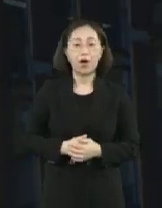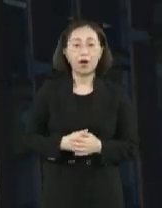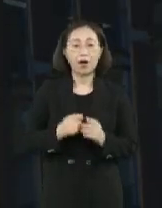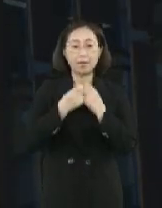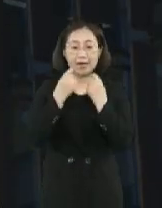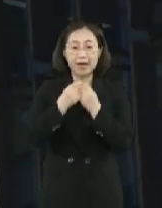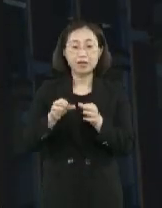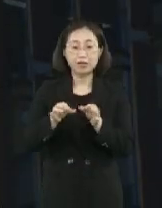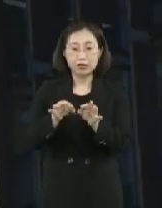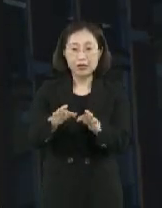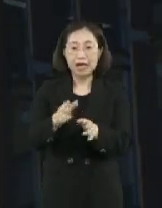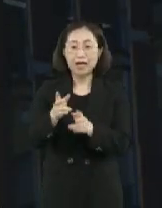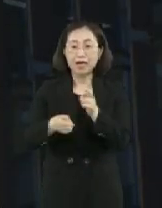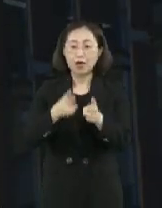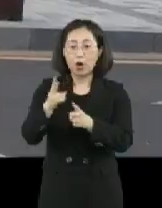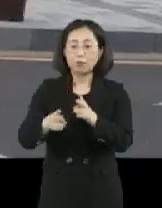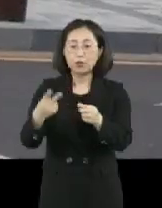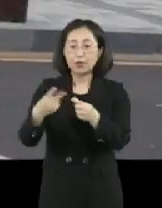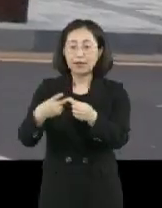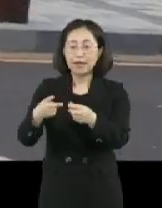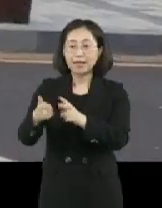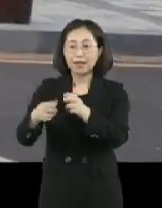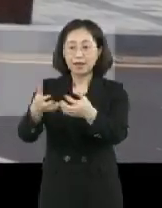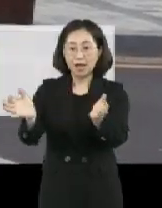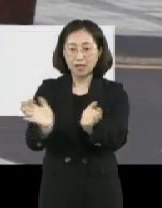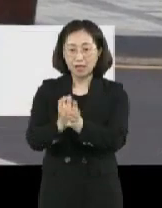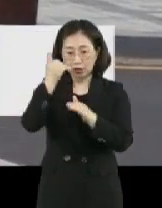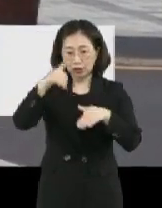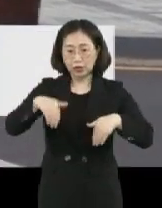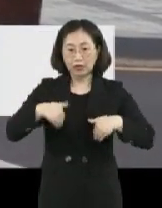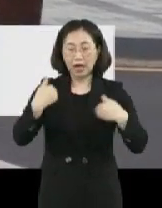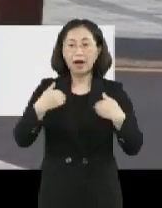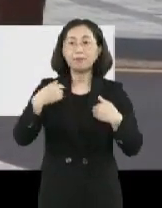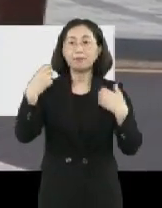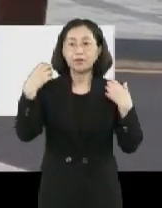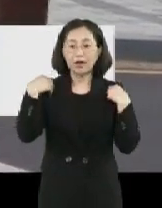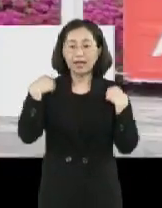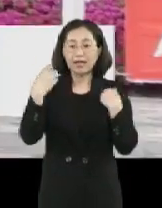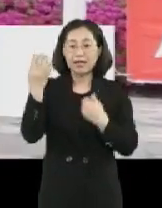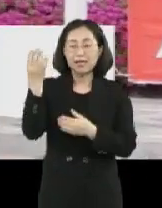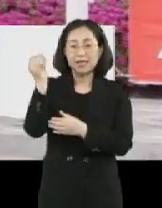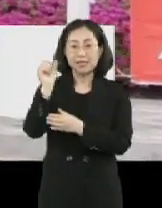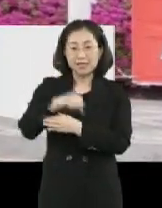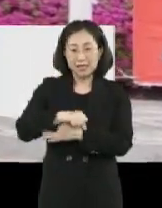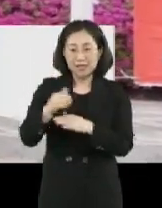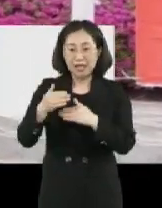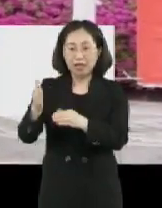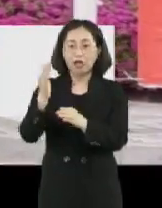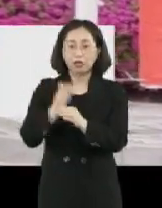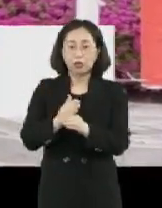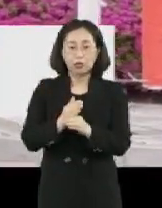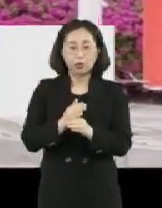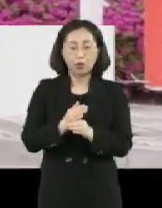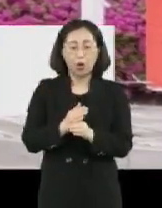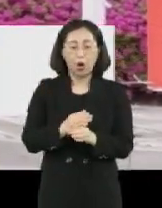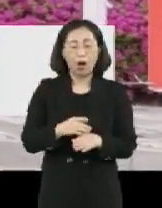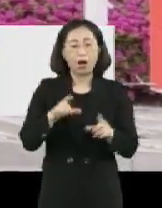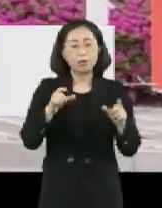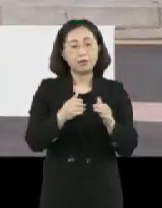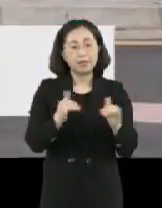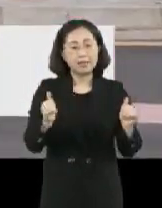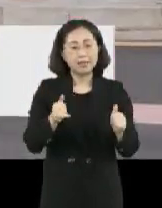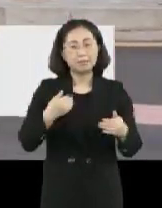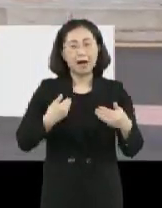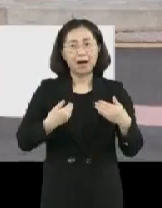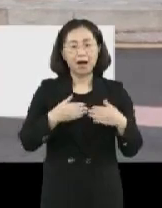투자 사업으로 진행되는 예당 2산단이 충남도에서 승인 절차가 진행되자 고령의 주민들은 가장 바쁜